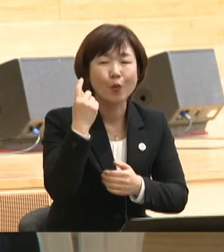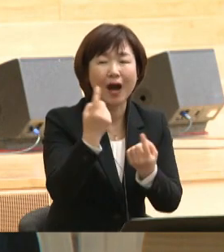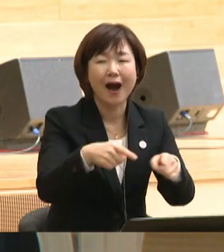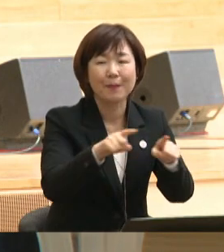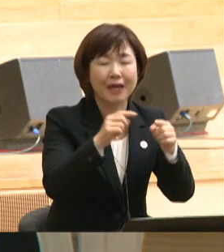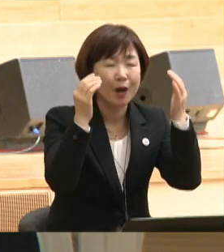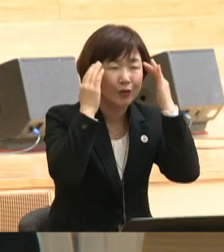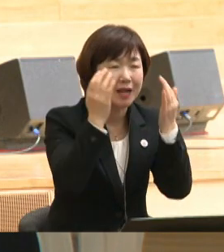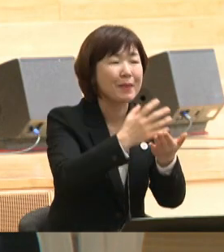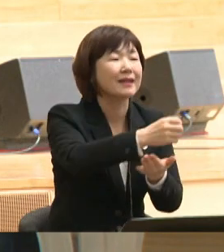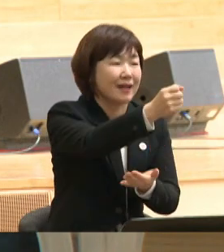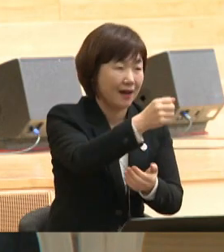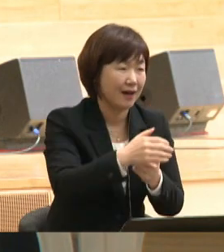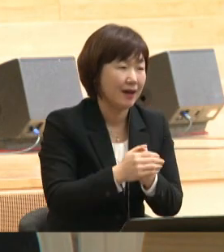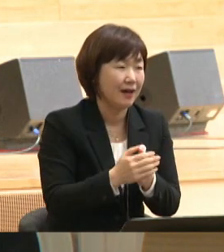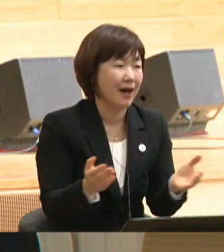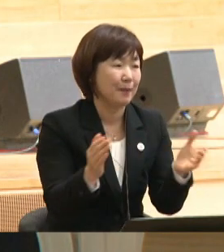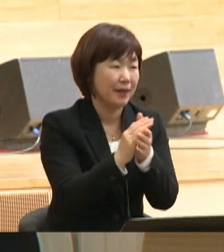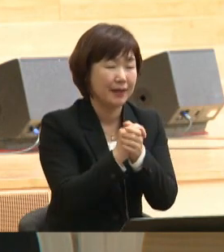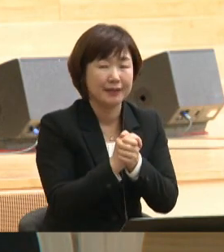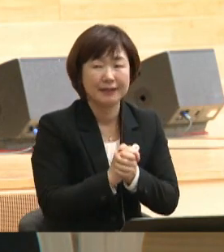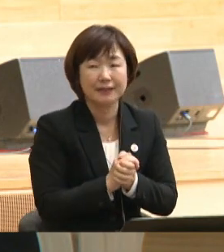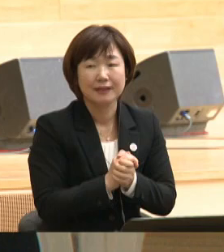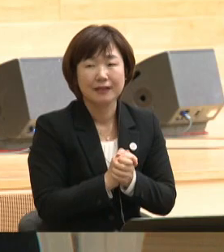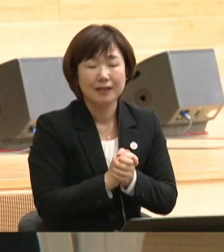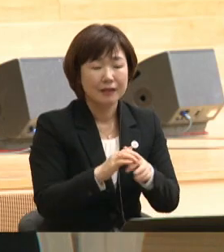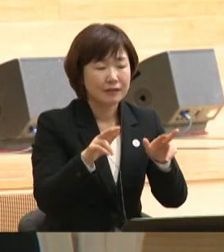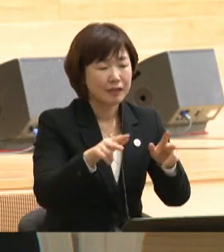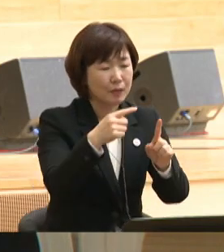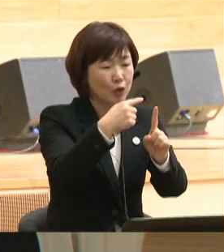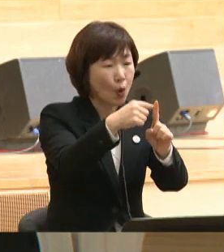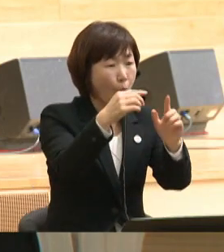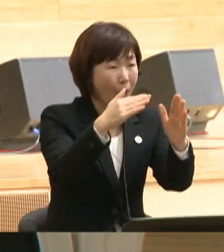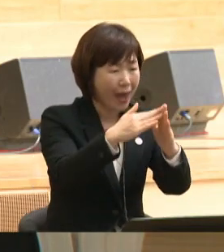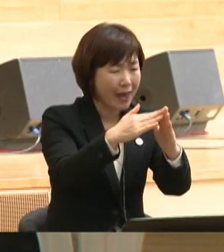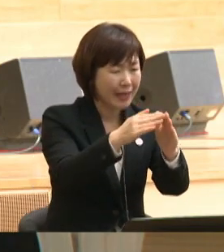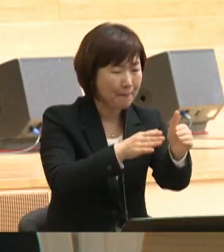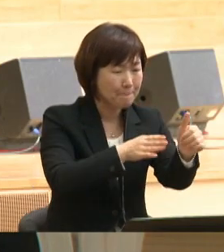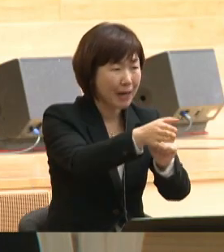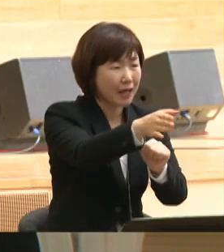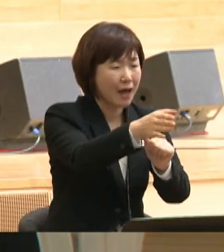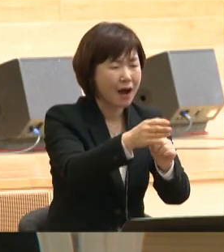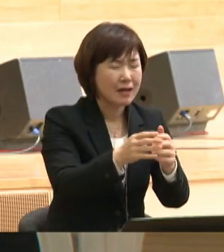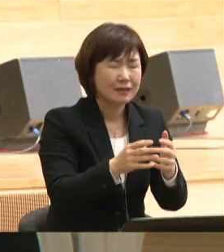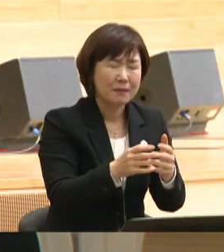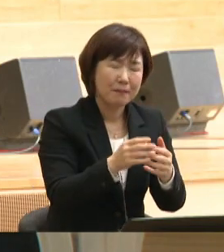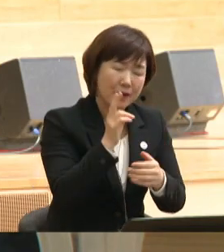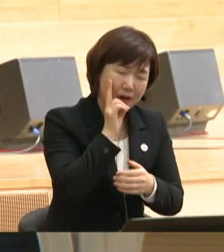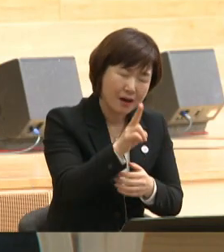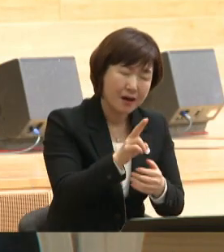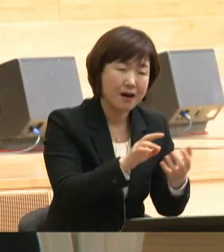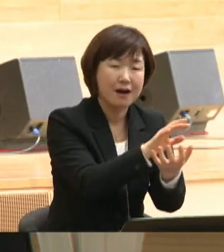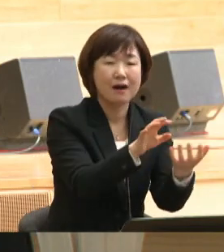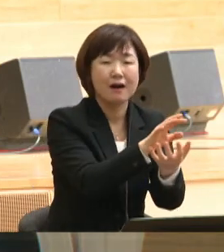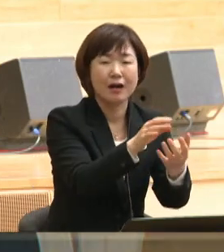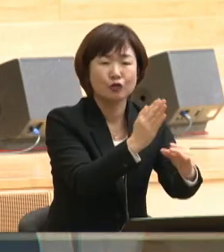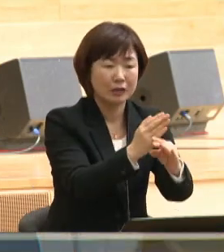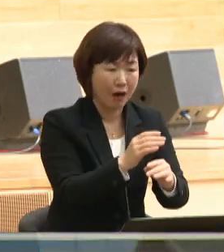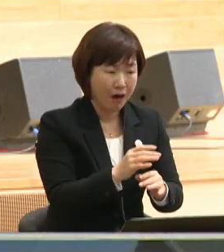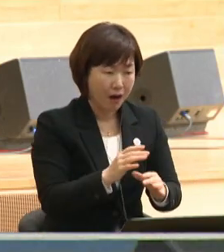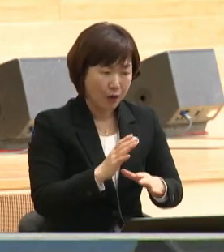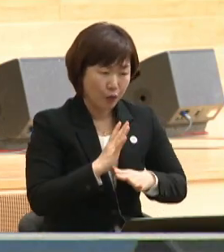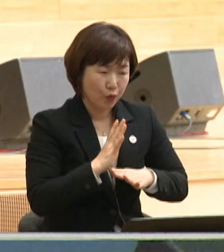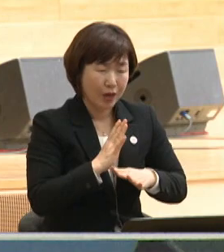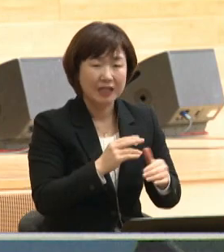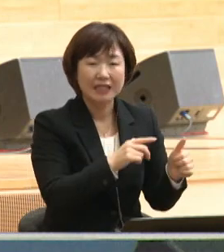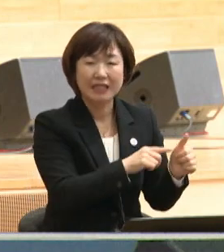복음과 함께 고난을 받으라 아멘 지금 교회를 향한 박해가 가득한 상황 가운데에서 지금 두려워하고 있는 청년